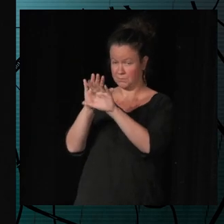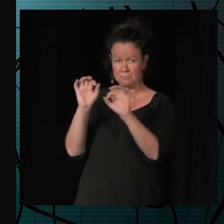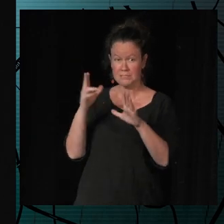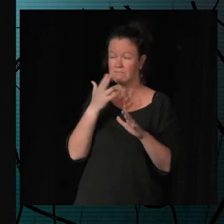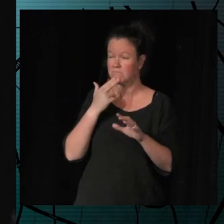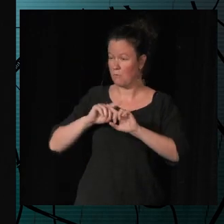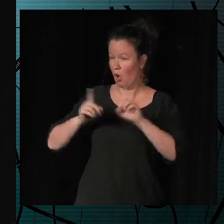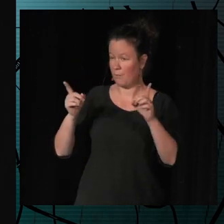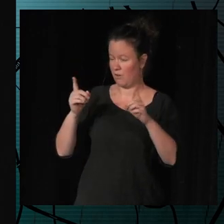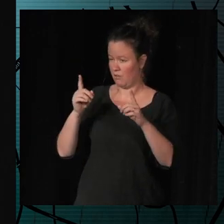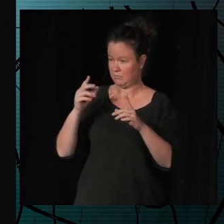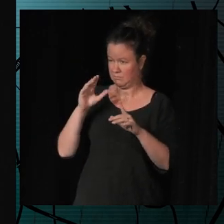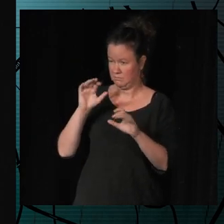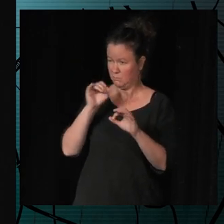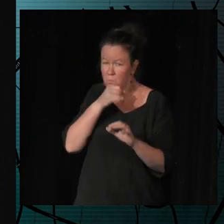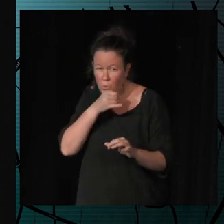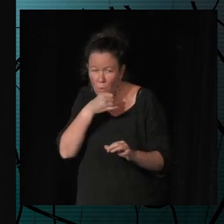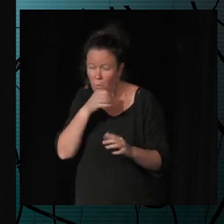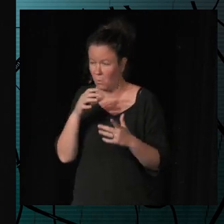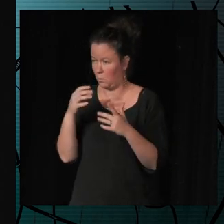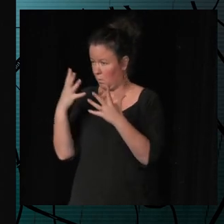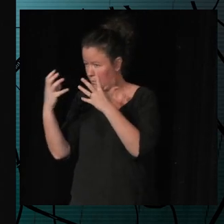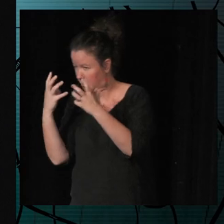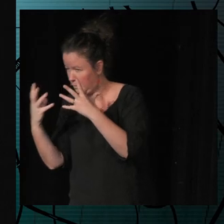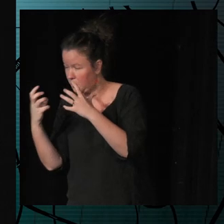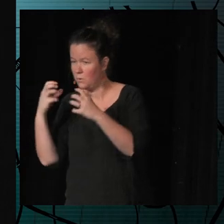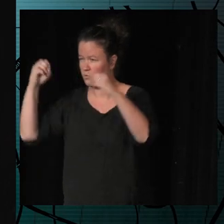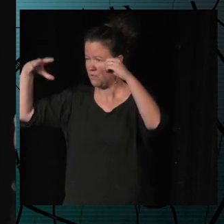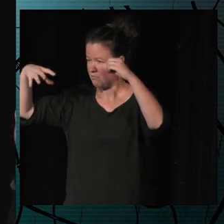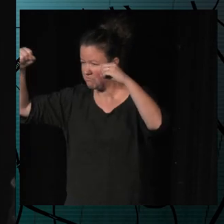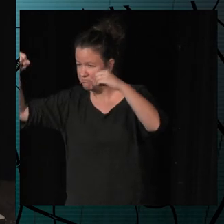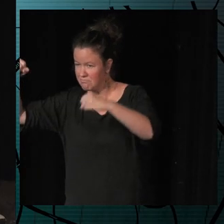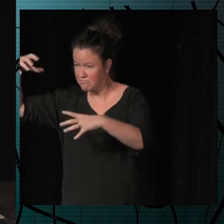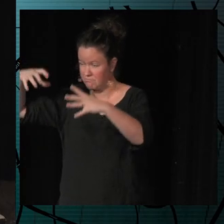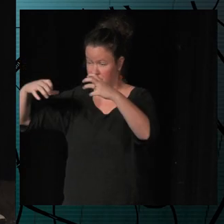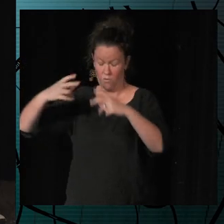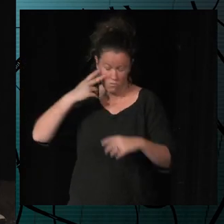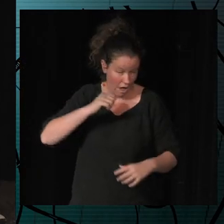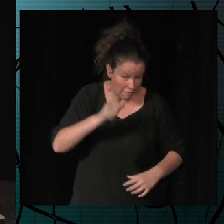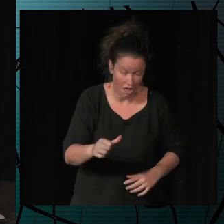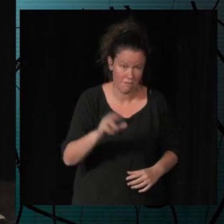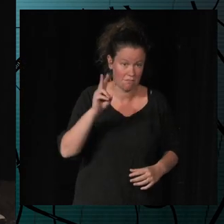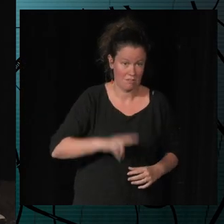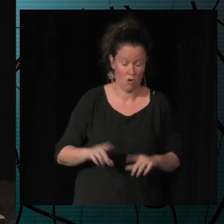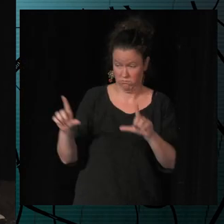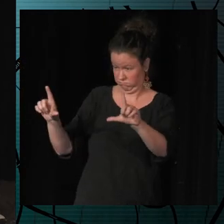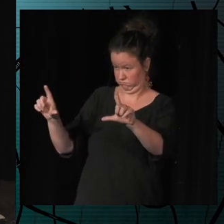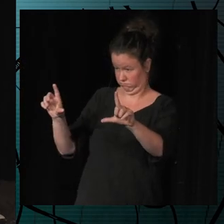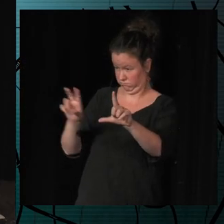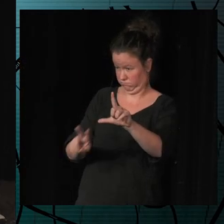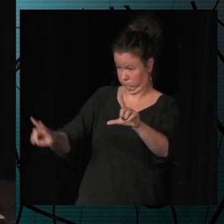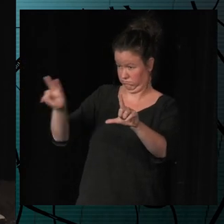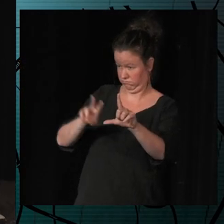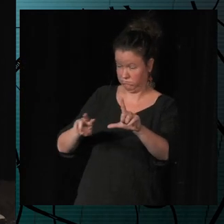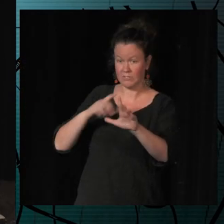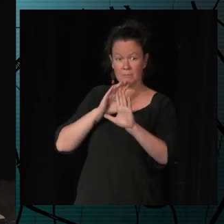les skylin il y a des déformations il y a des Lens FLIR il y a absolument tout ce qu'il faut pour qu'on ne voit rien à tel point que sur la fin les